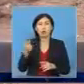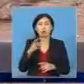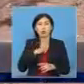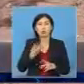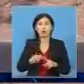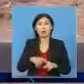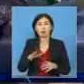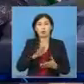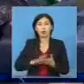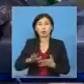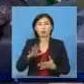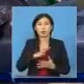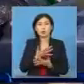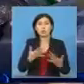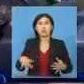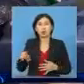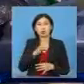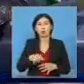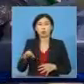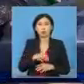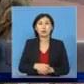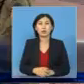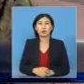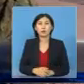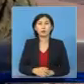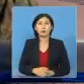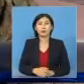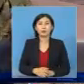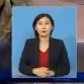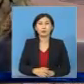хозяйства, которое простирается сразу в нескольких районах области.